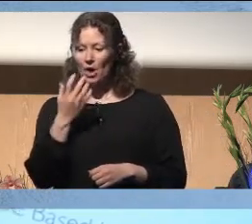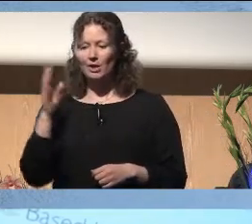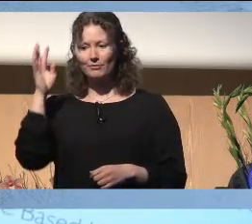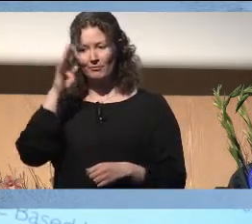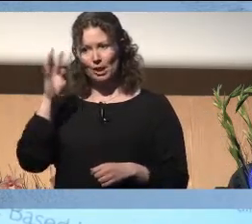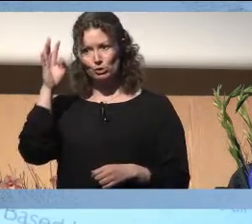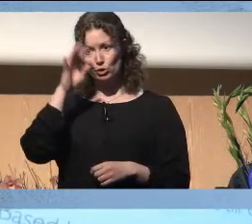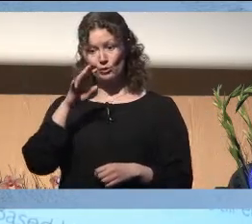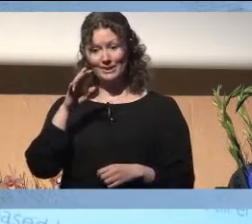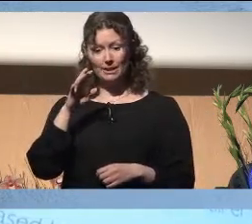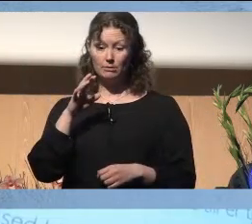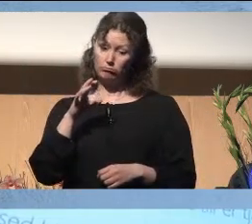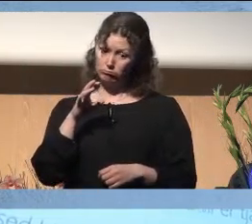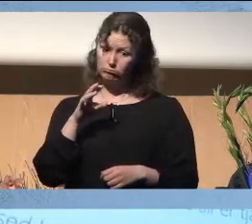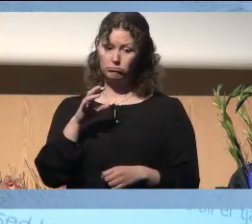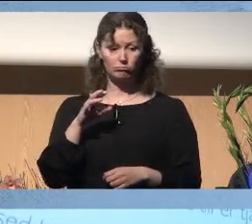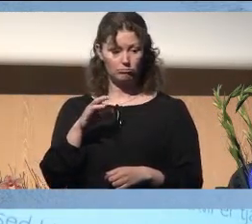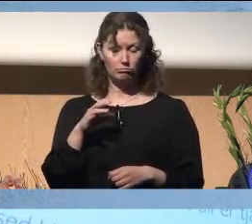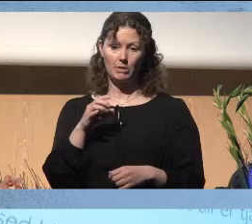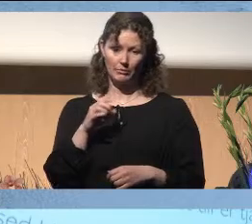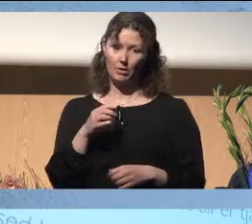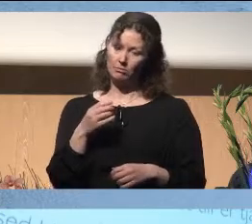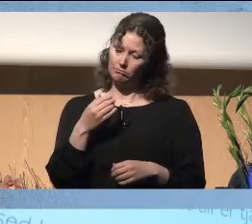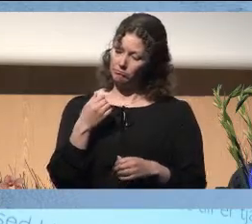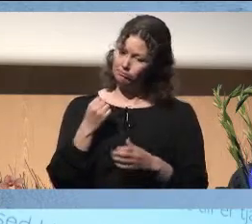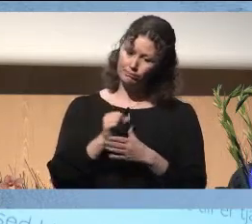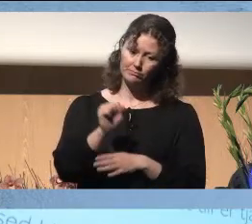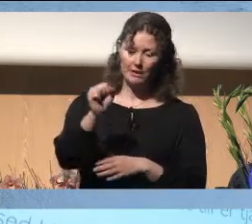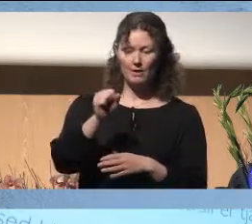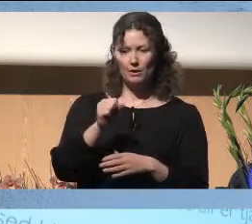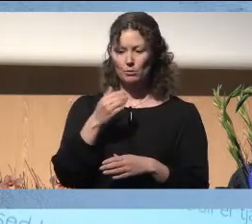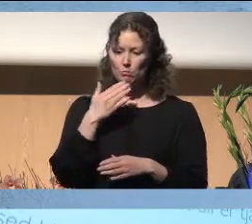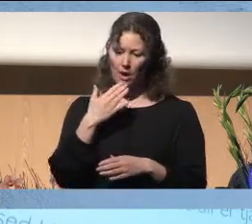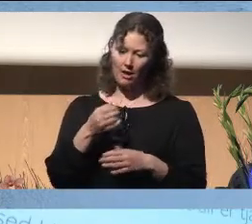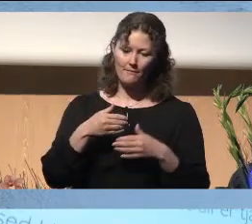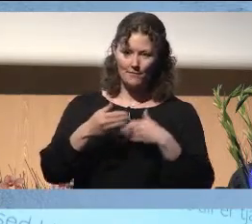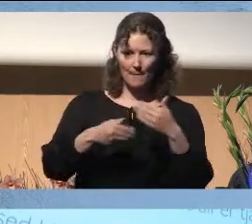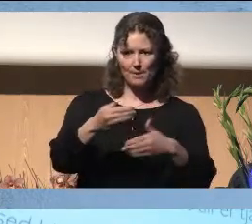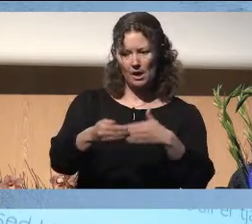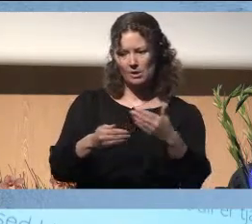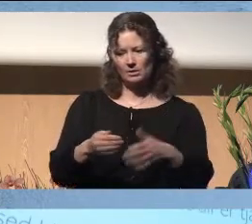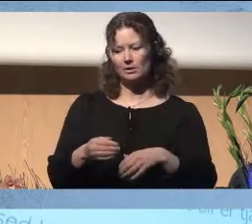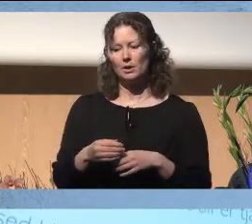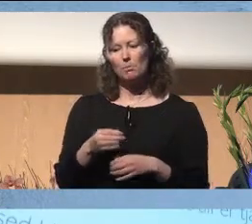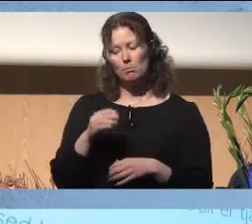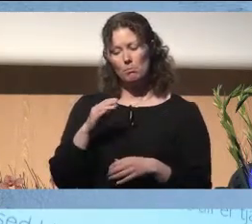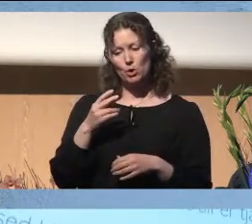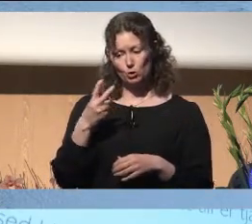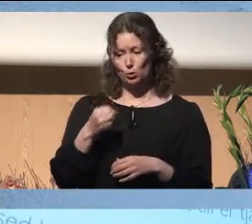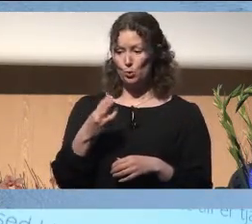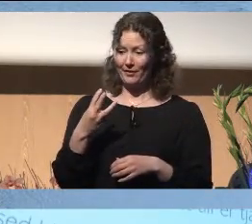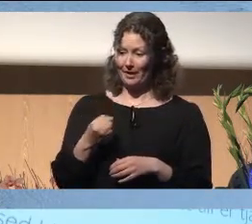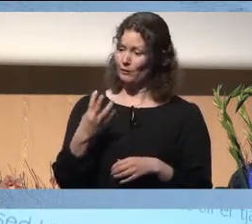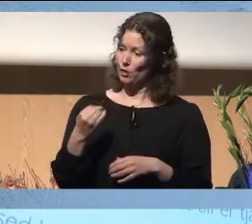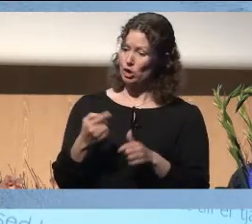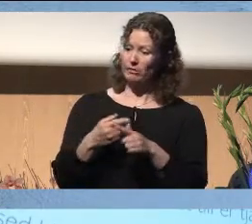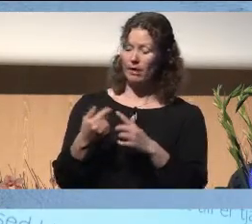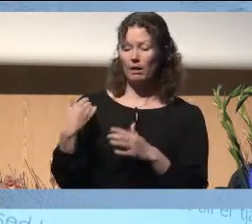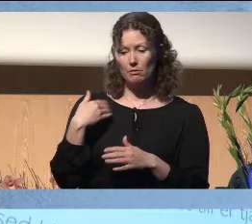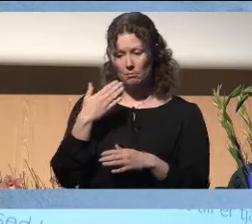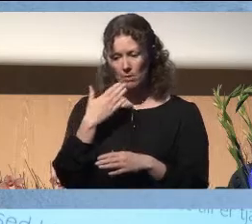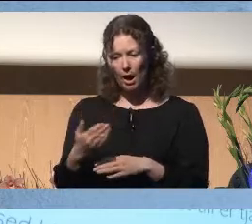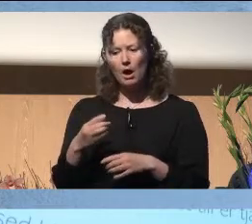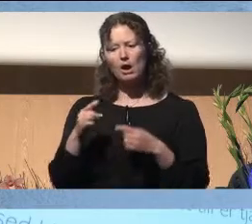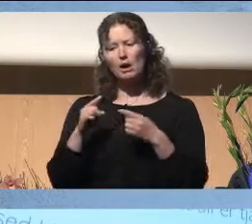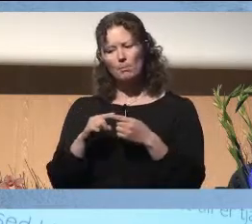filosofi som var oerhört framgångsrik och som erövrade världen på 20, 30 och 40-talet. Men grejen var att